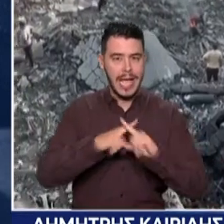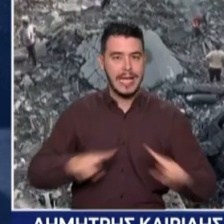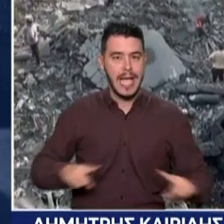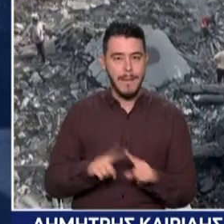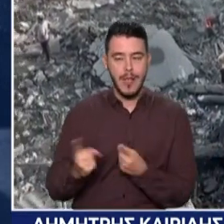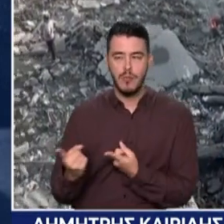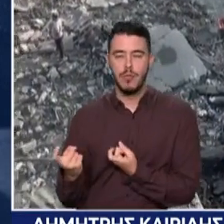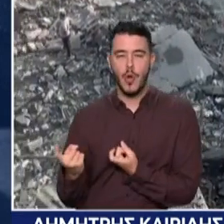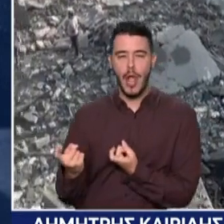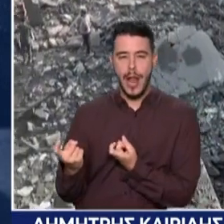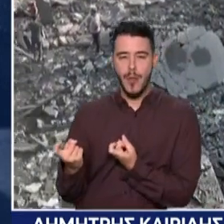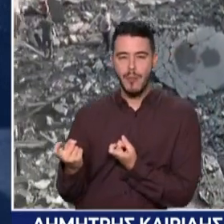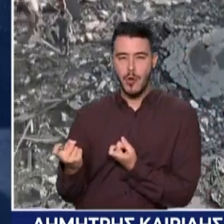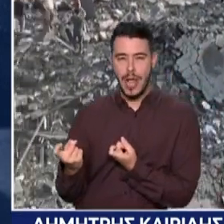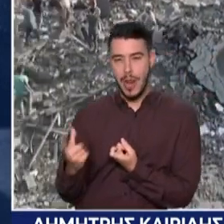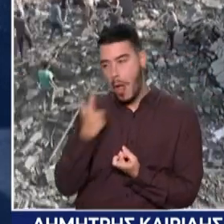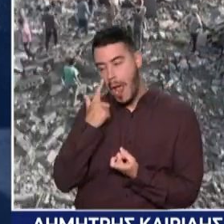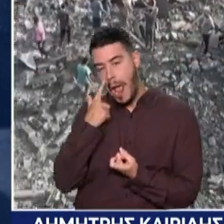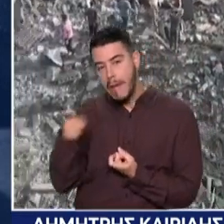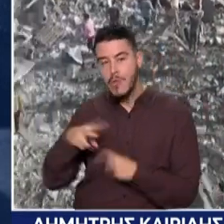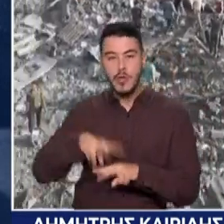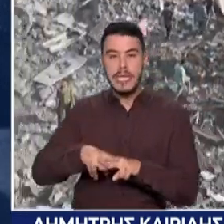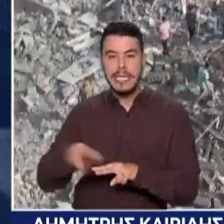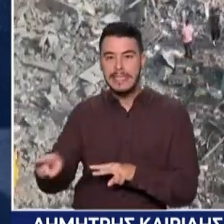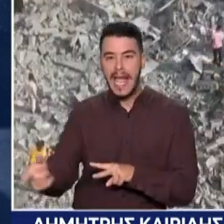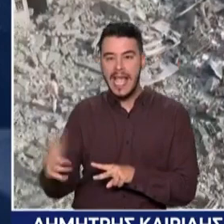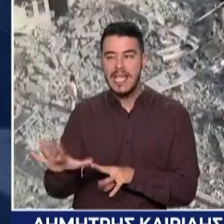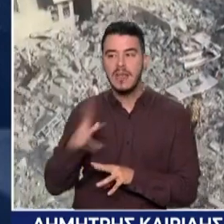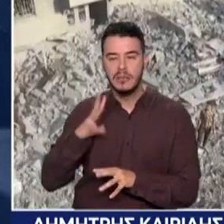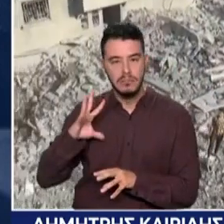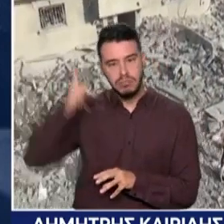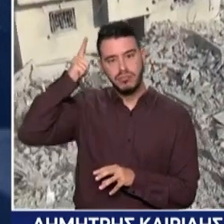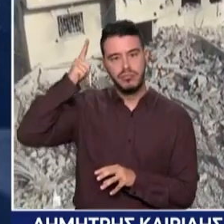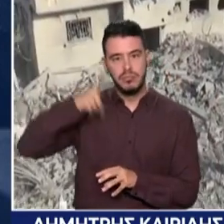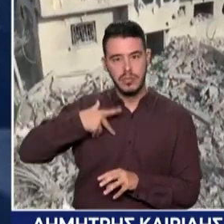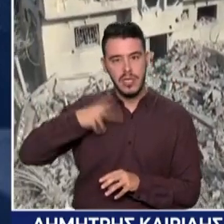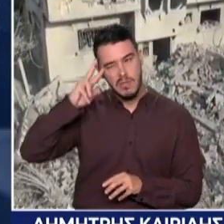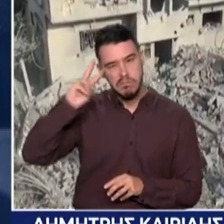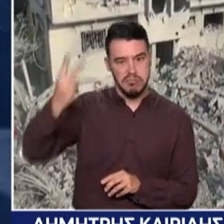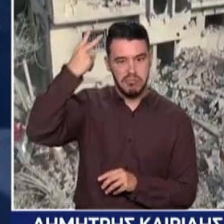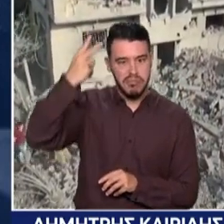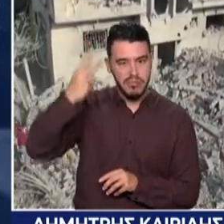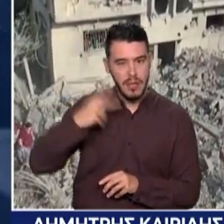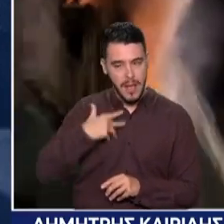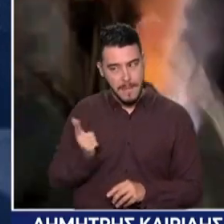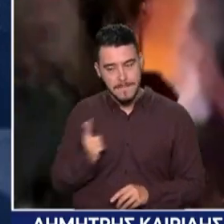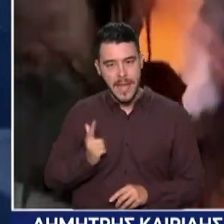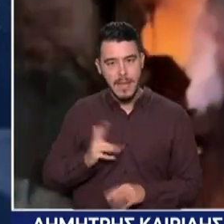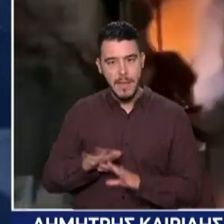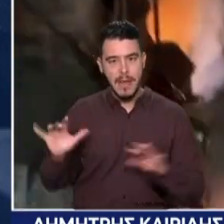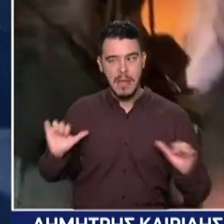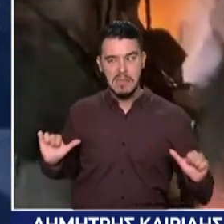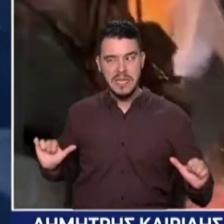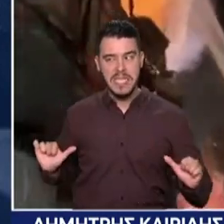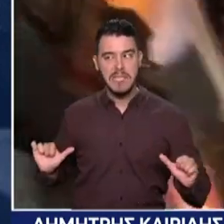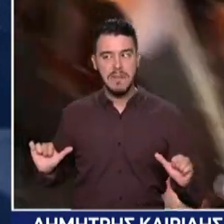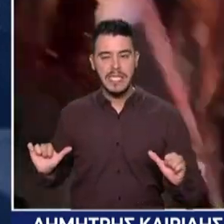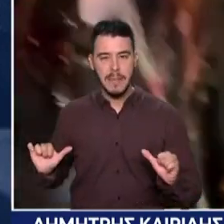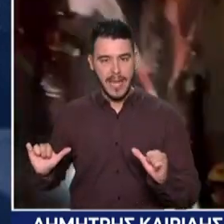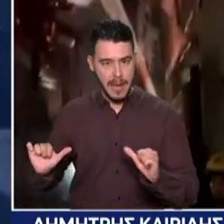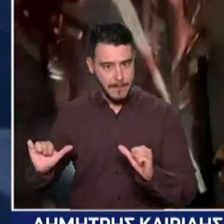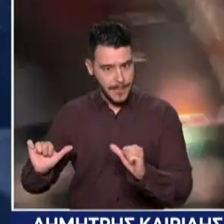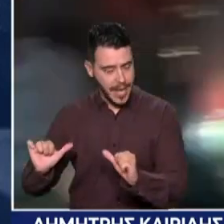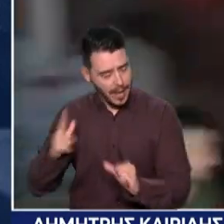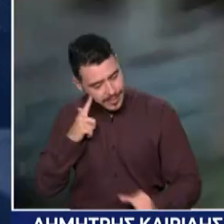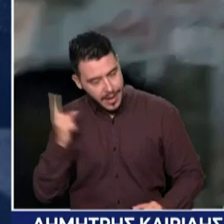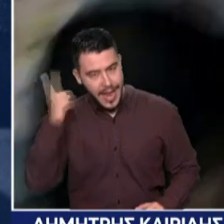μέγιστη αντίδραση του Ισραήλ, ξέροντας και τα προβλήματα του Νετανιάχου και έτσι το στρίμωγμά του, καταλάβαινε